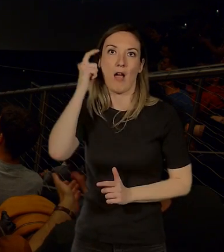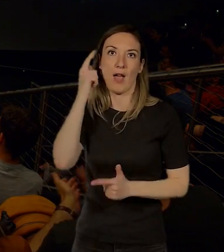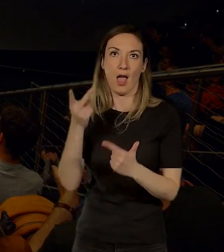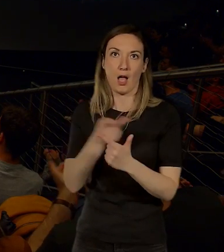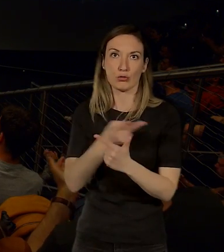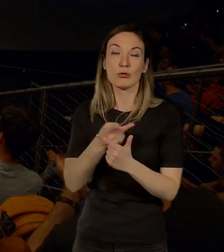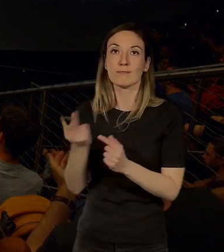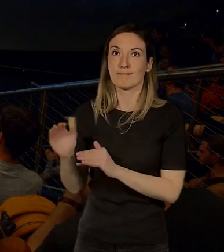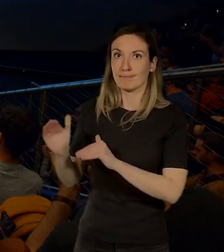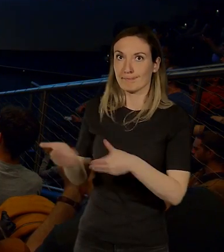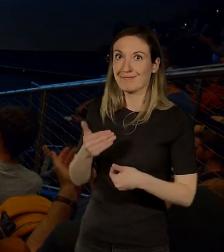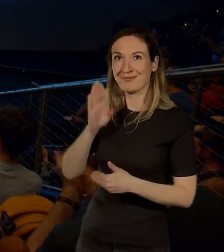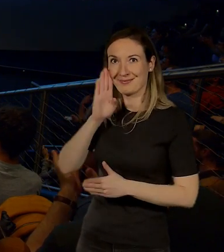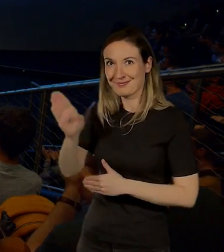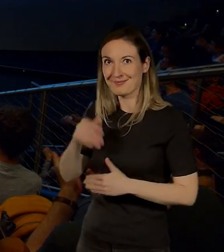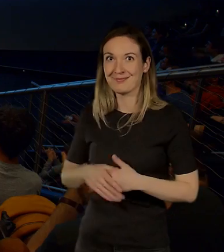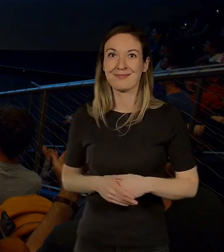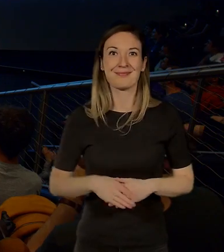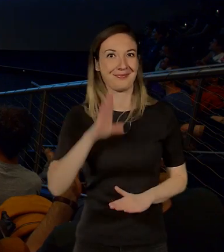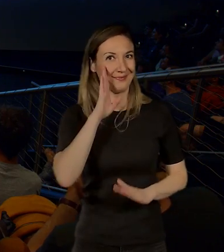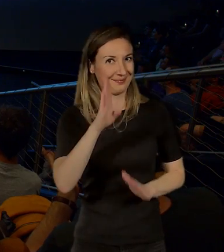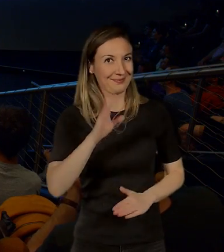kempu. Dobrý večer.